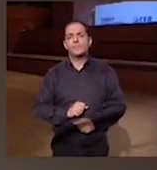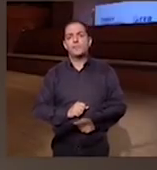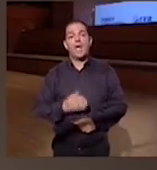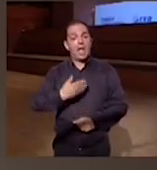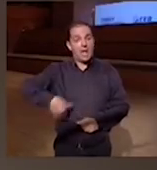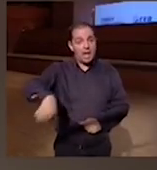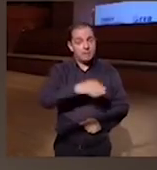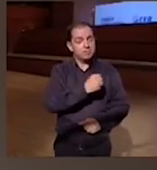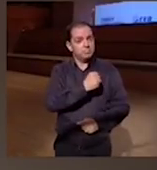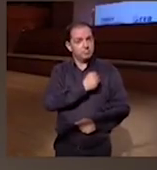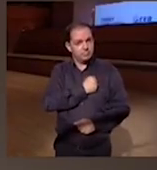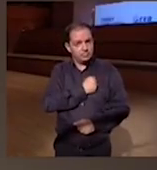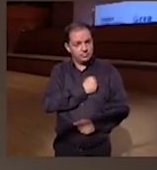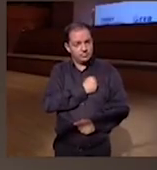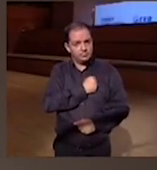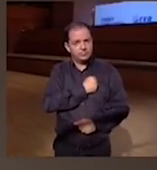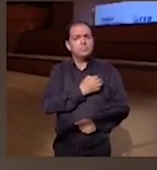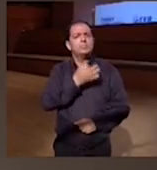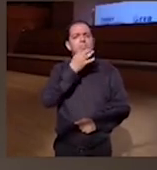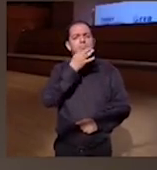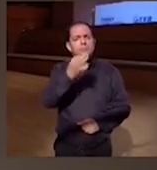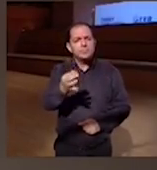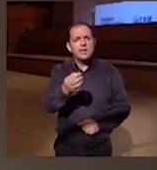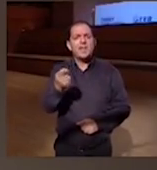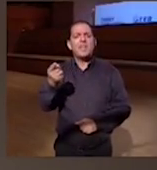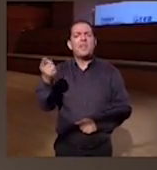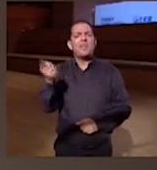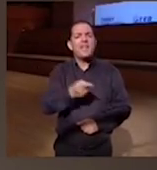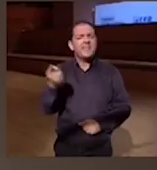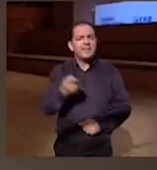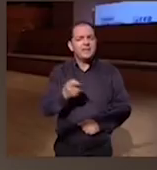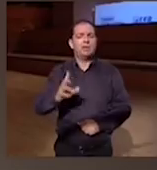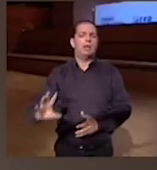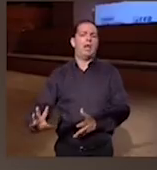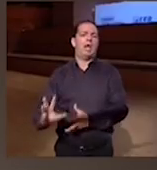πιστεύουμε σε αυτό που έχουμε ονομάσει δίκαιη ανάπτυξη.